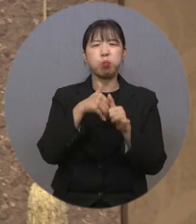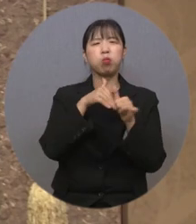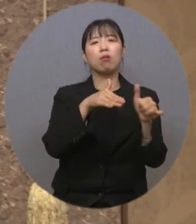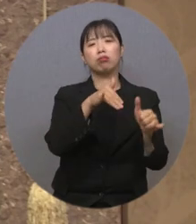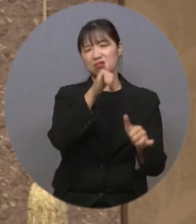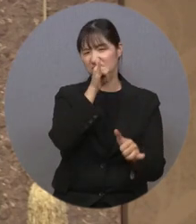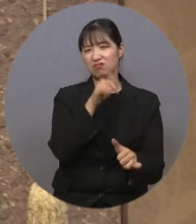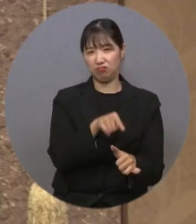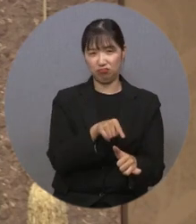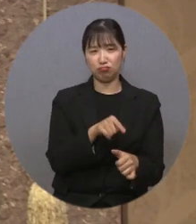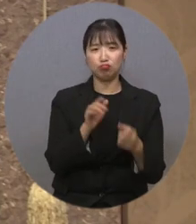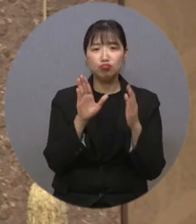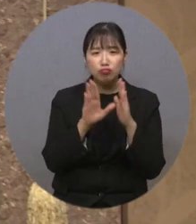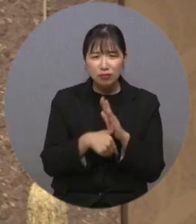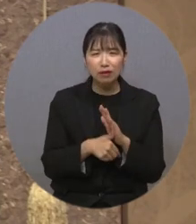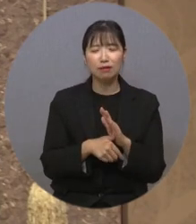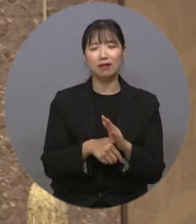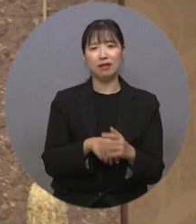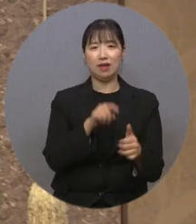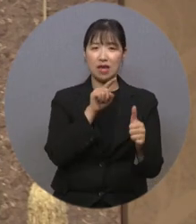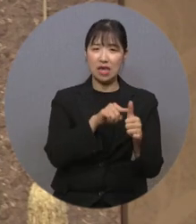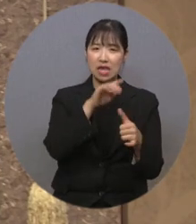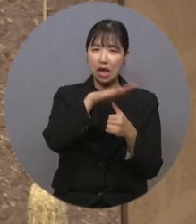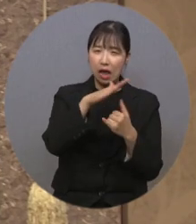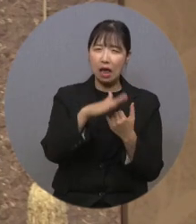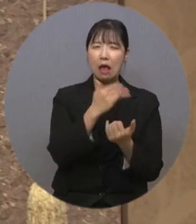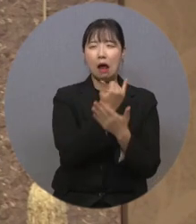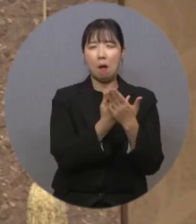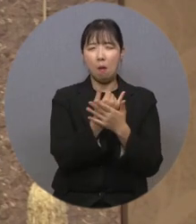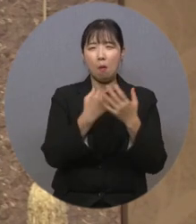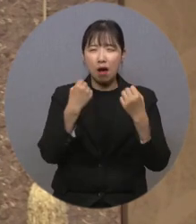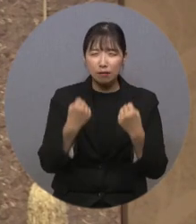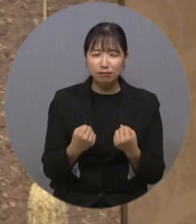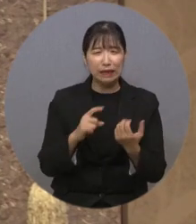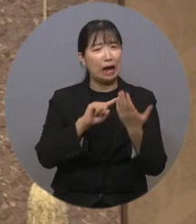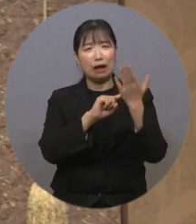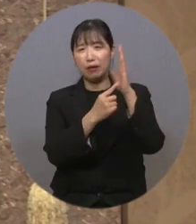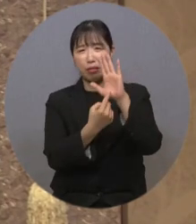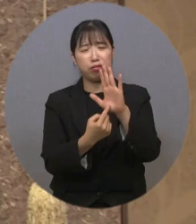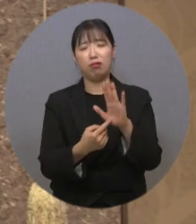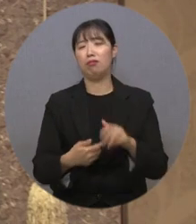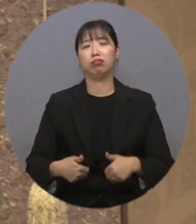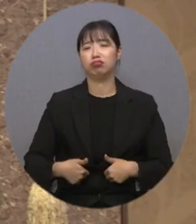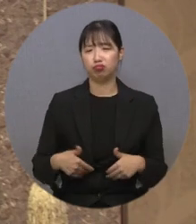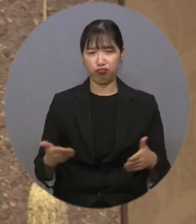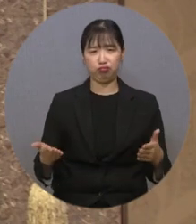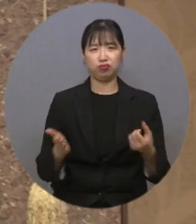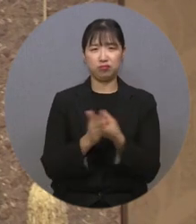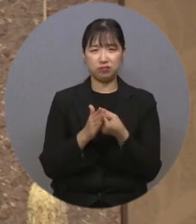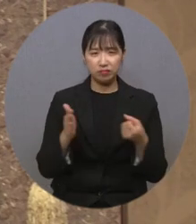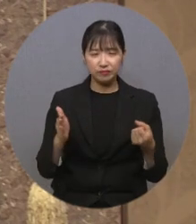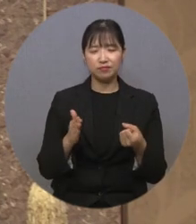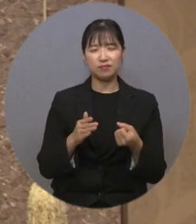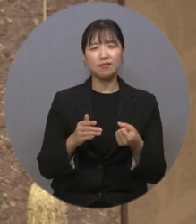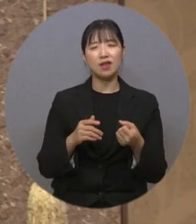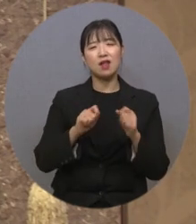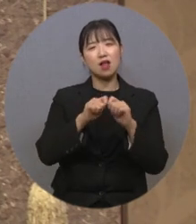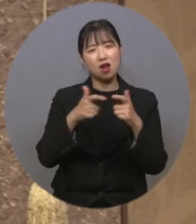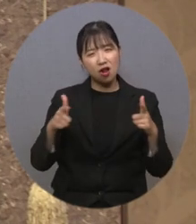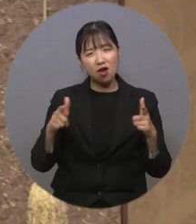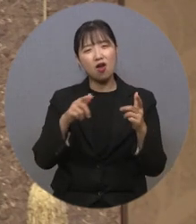수도 있거든요. 그럼 구태여 이 아이가 보육원에 있다는 것을 공개할 필요는 없기 때문에 네. 그 여러 가지